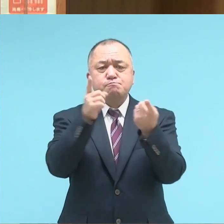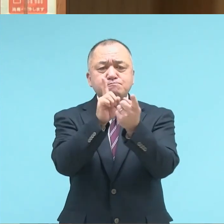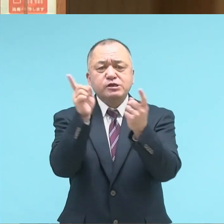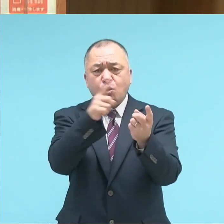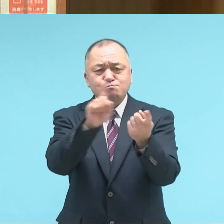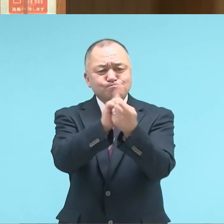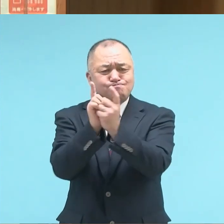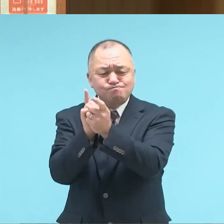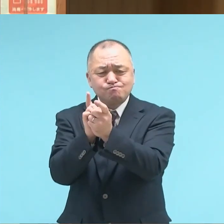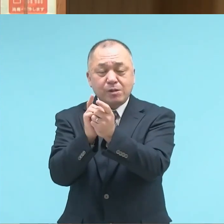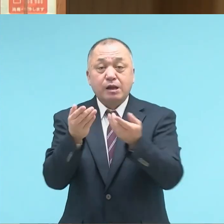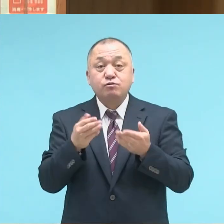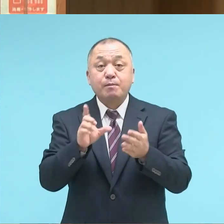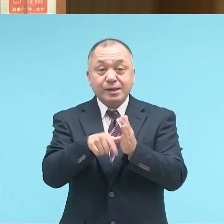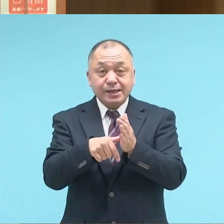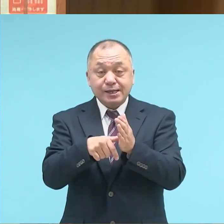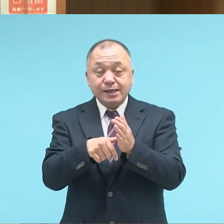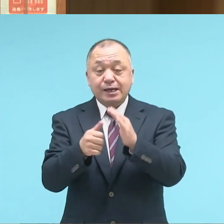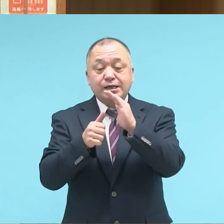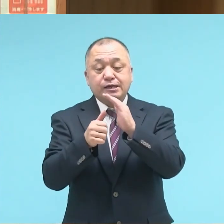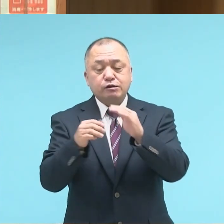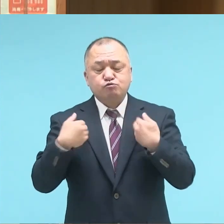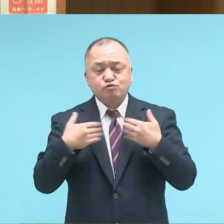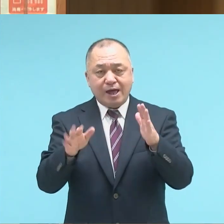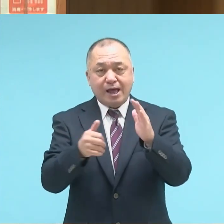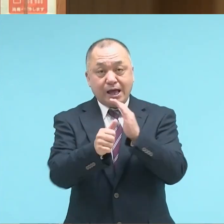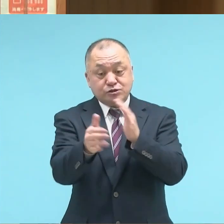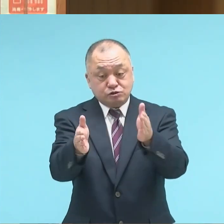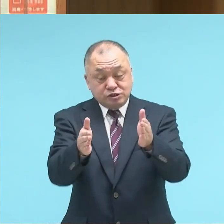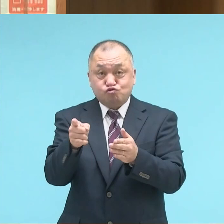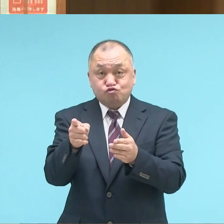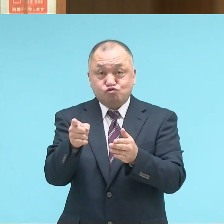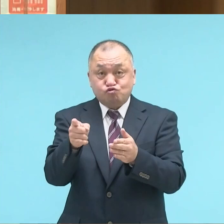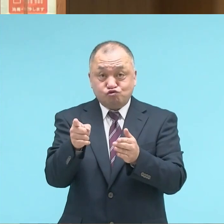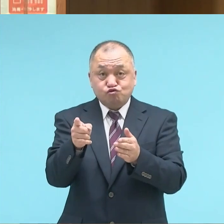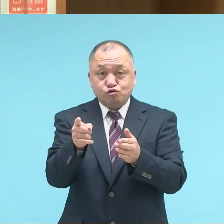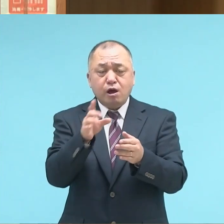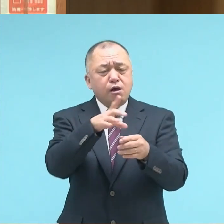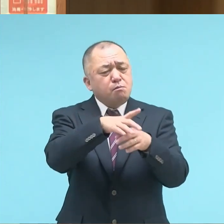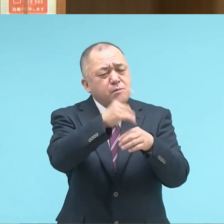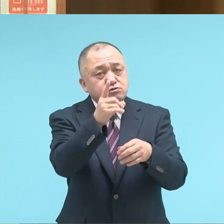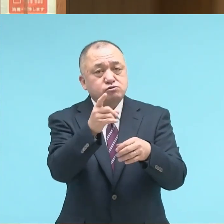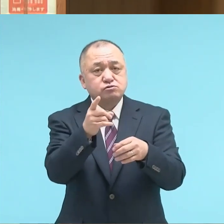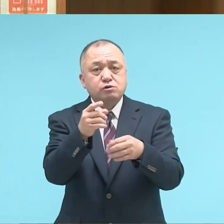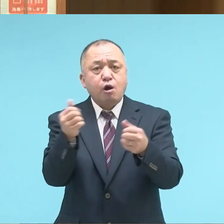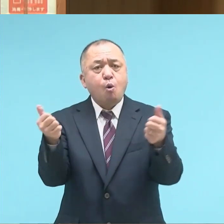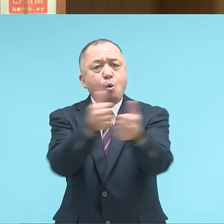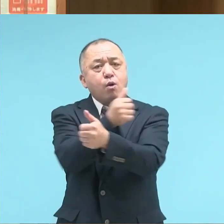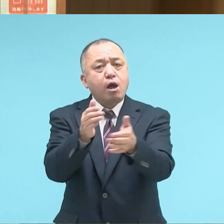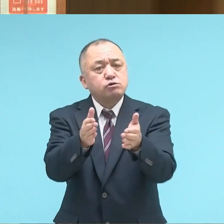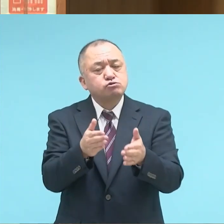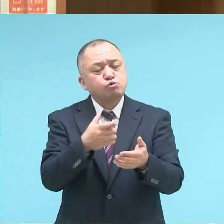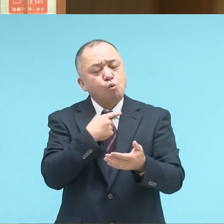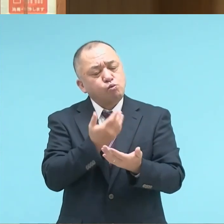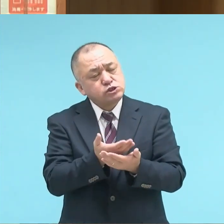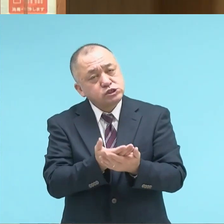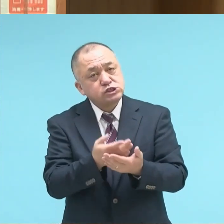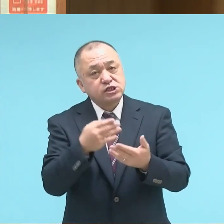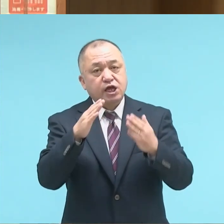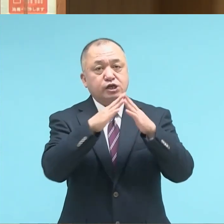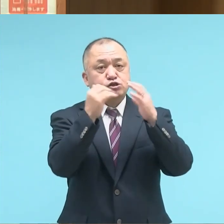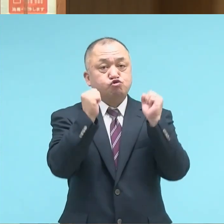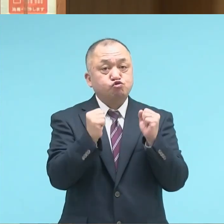から不要不急の外出を自粛するというよりも先にですね、まず往来を自粛してほしいという思いが来るのではない